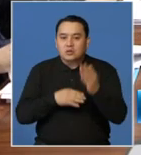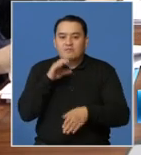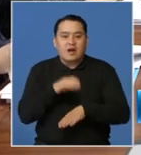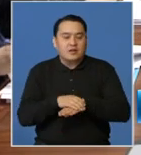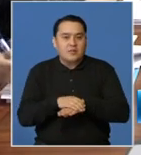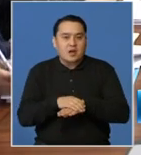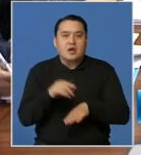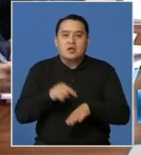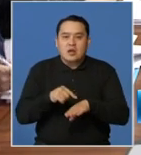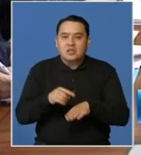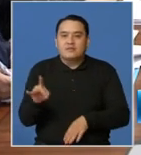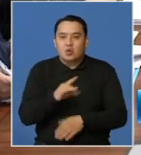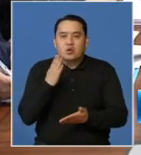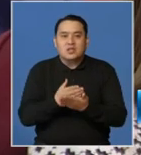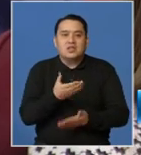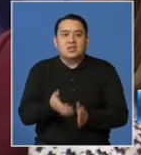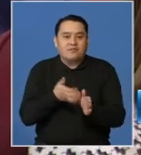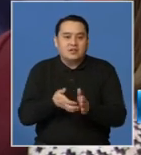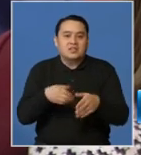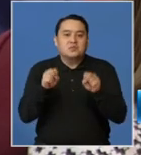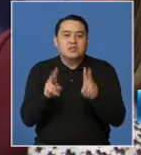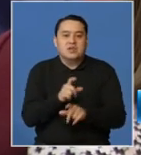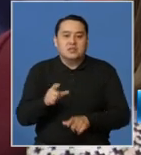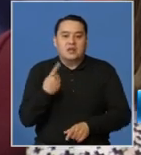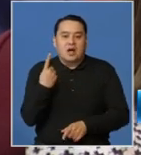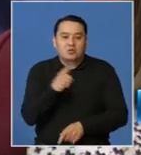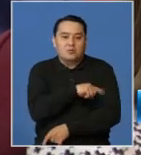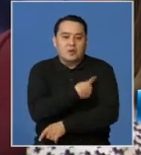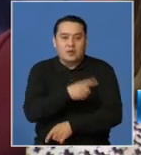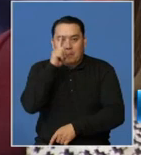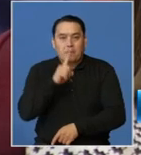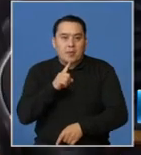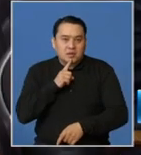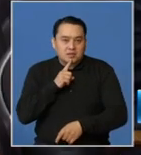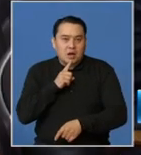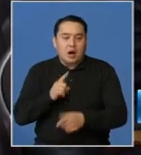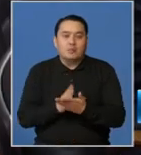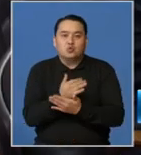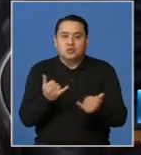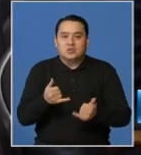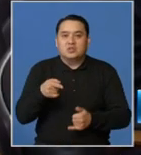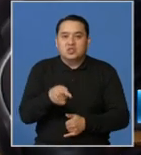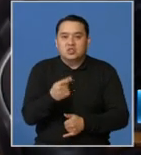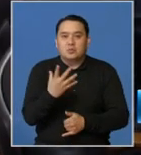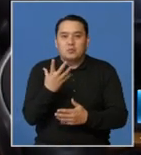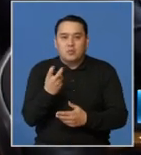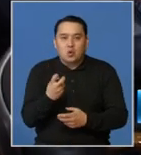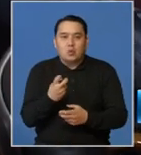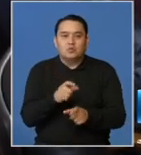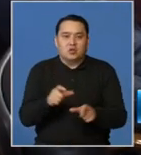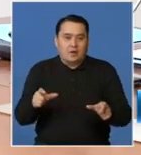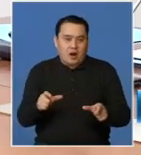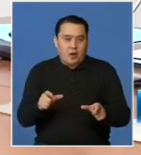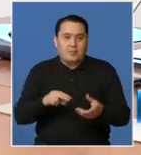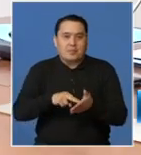фактов. Ощущается в регионе и дефицит врачей, то есть на одного медика в месяц приходится более 1800 приемов граждан.